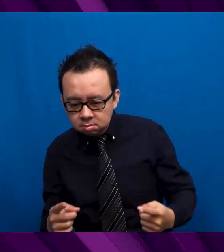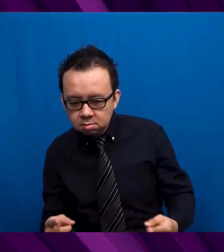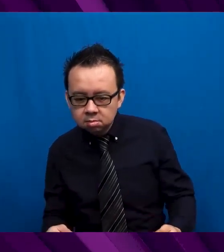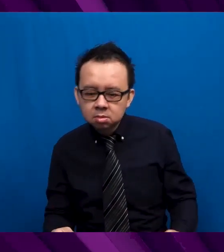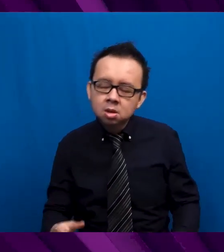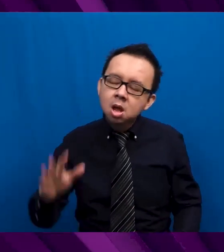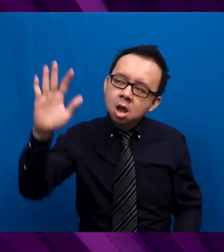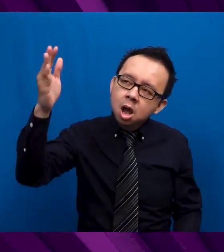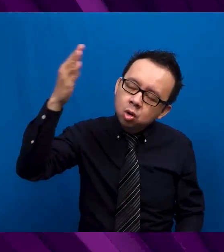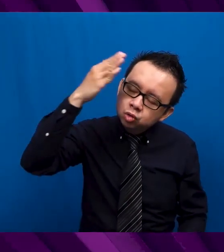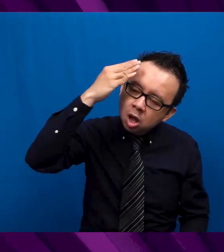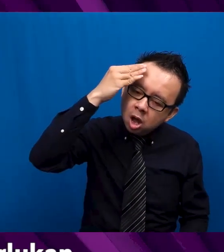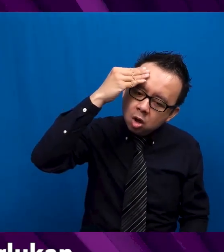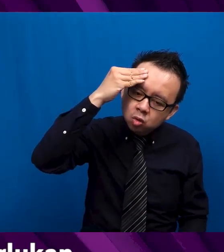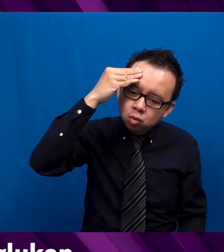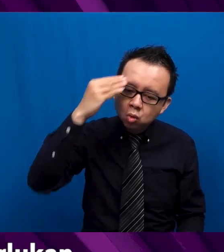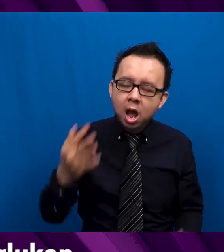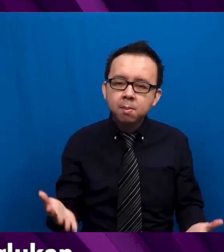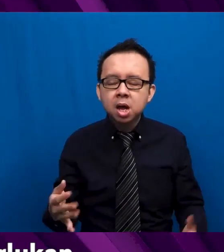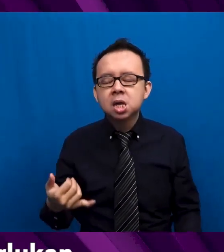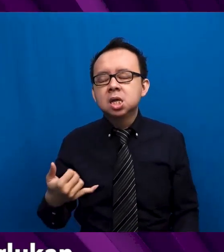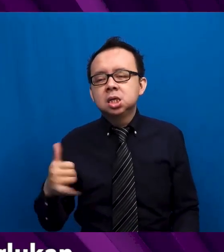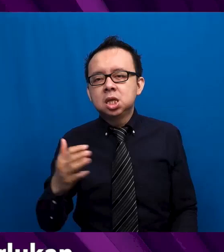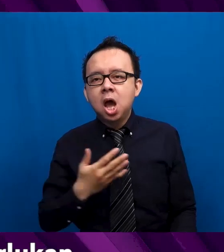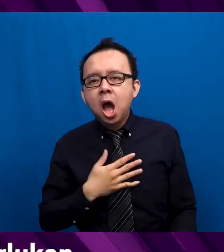Kau tahu apa yang ku